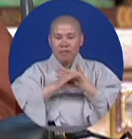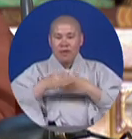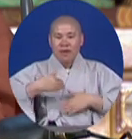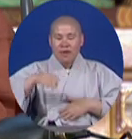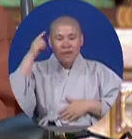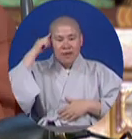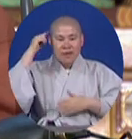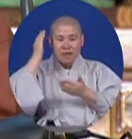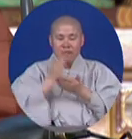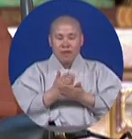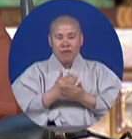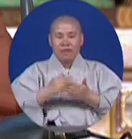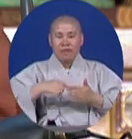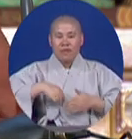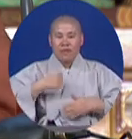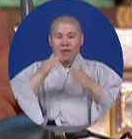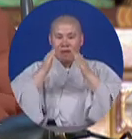그게 도입니다.